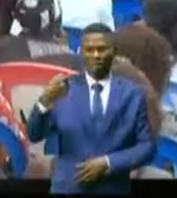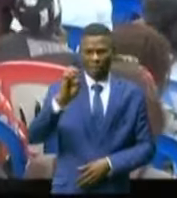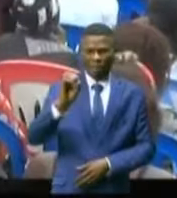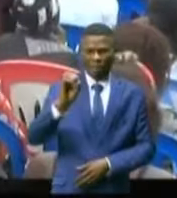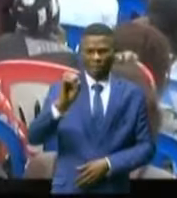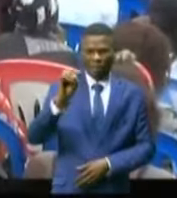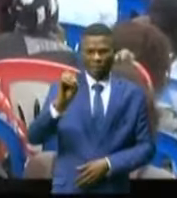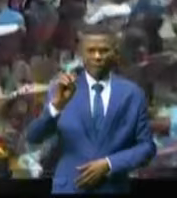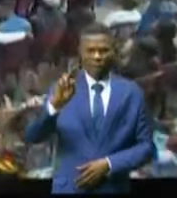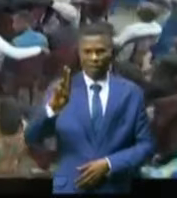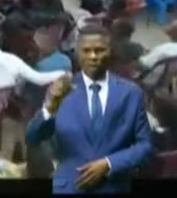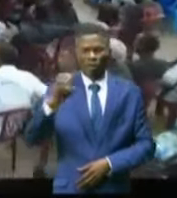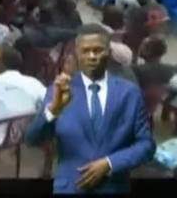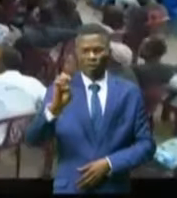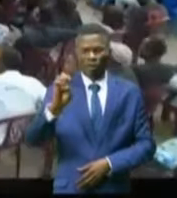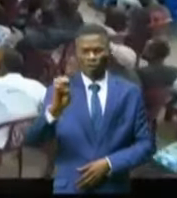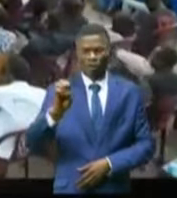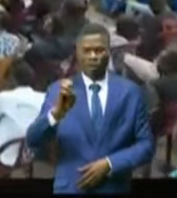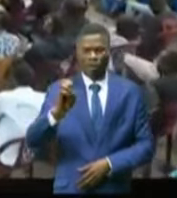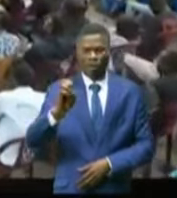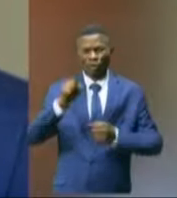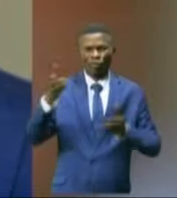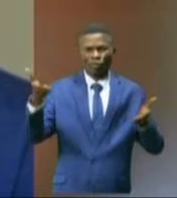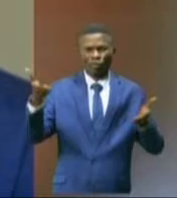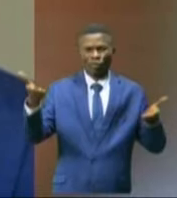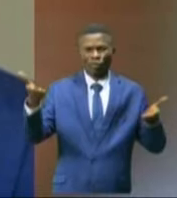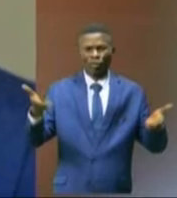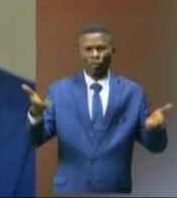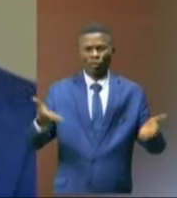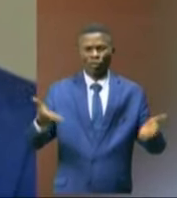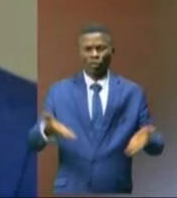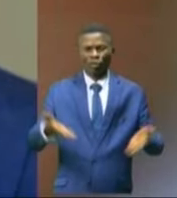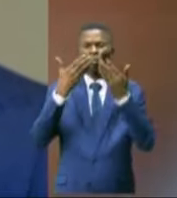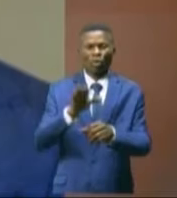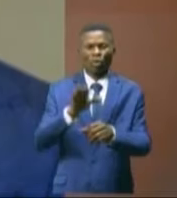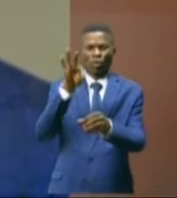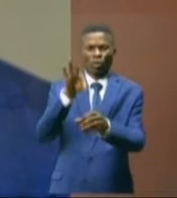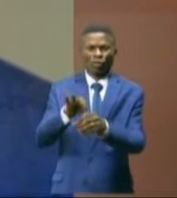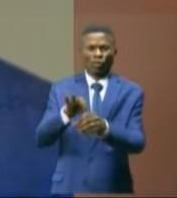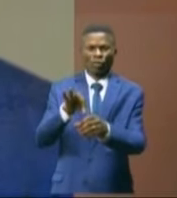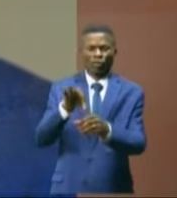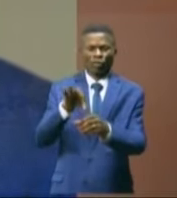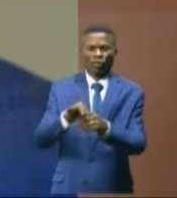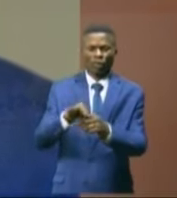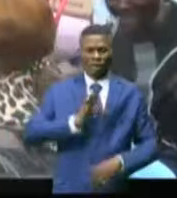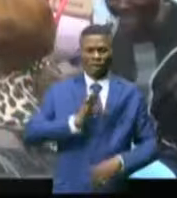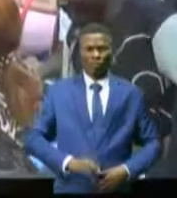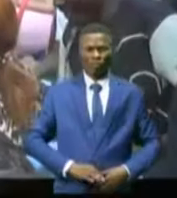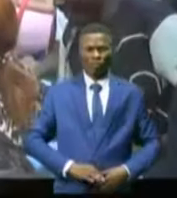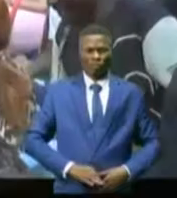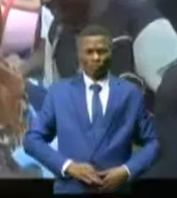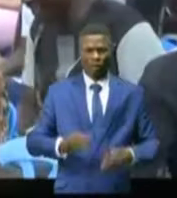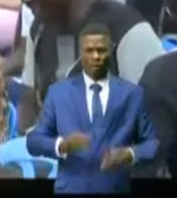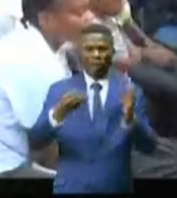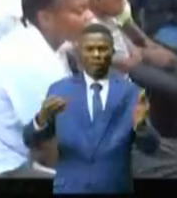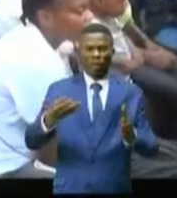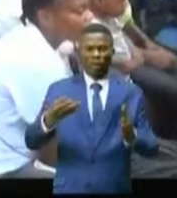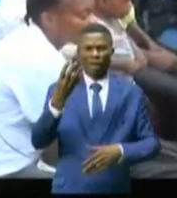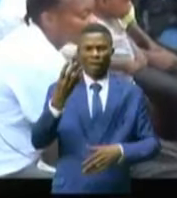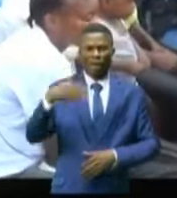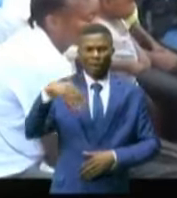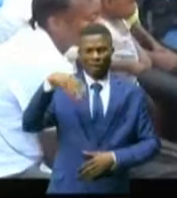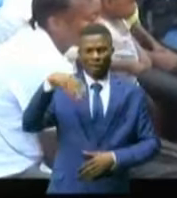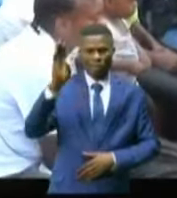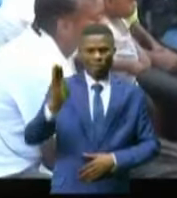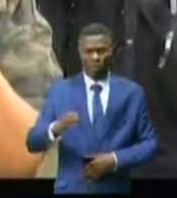en présence, Félix, qui a pu obtenir 14%. Ce qui fait que vous êtes d'accord